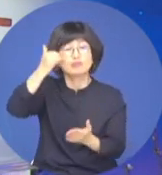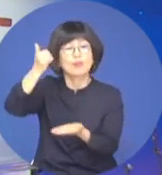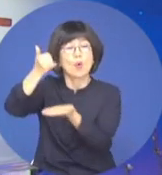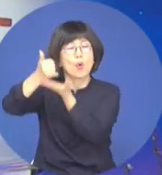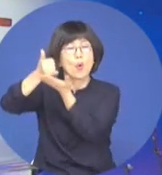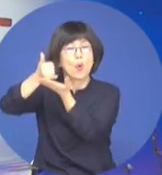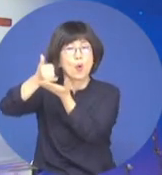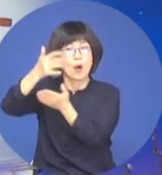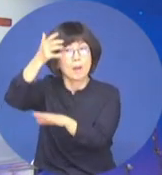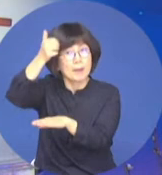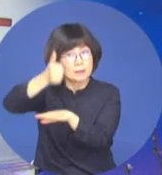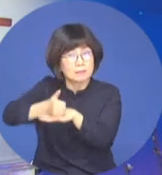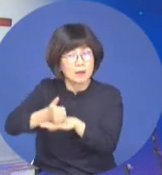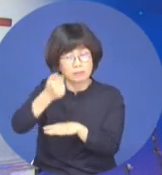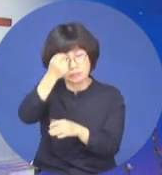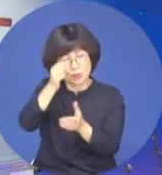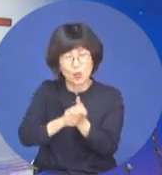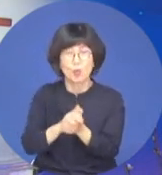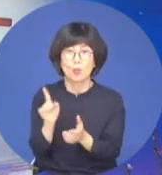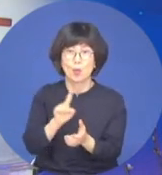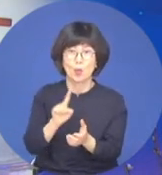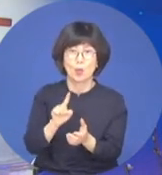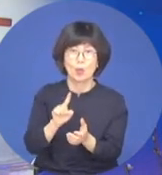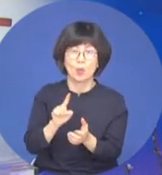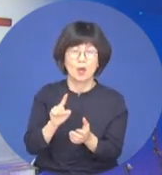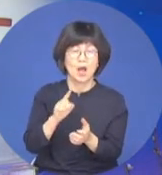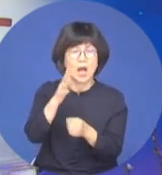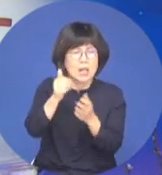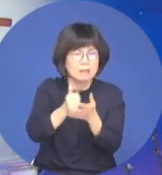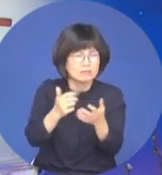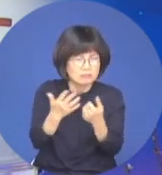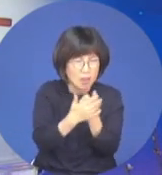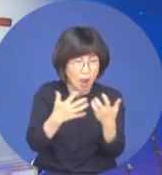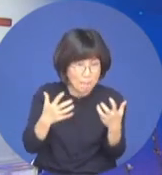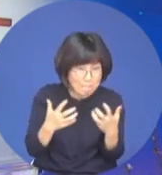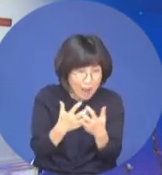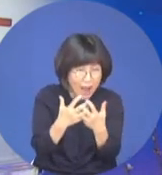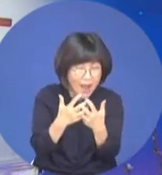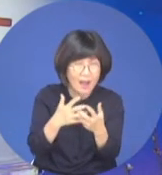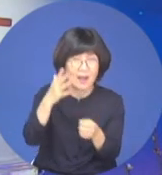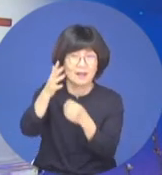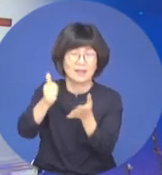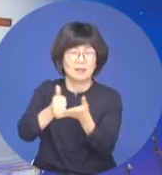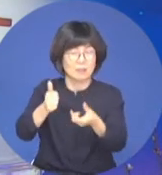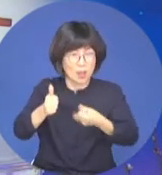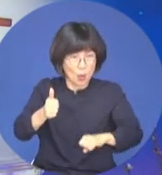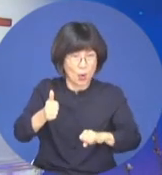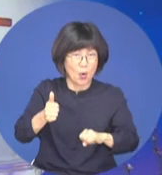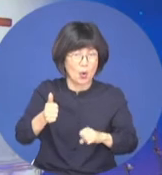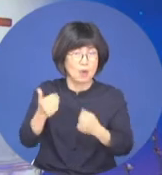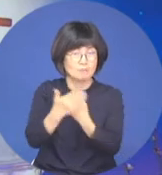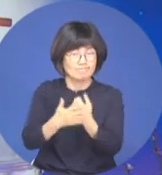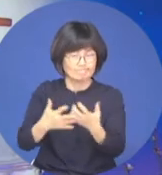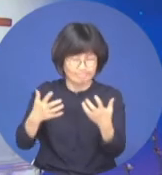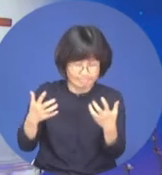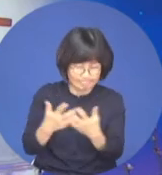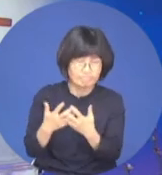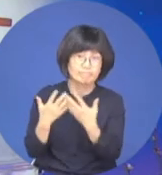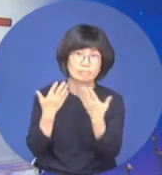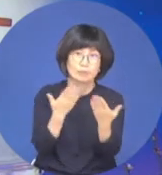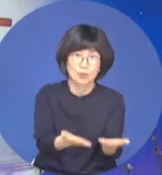돼요. 하나님의 은혜가 가득한 가정, 하나님의 은총이 넘치는 자녀의 인생, 하나님의 인도하심을